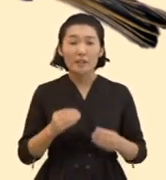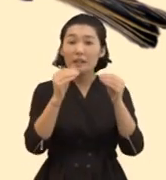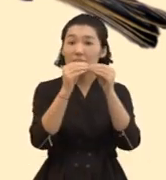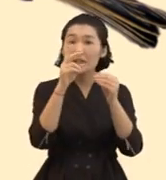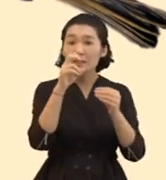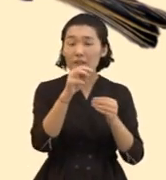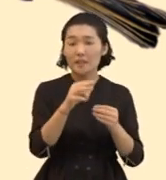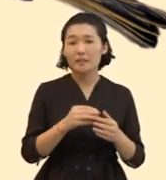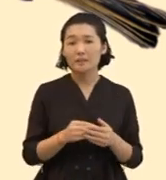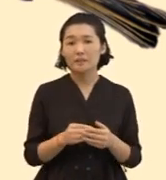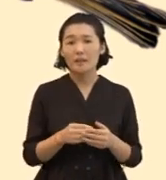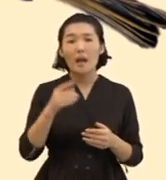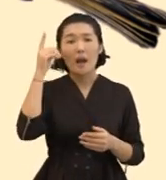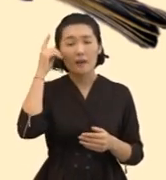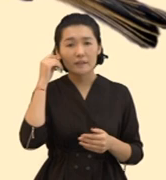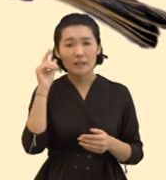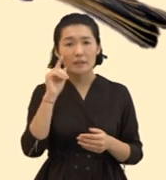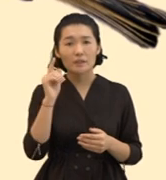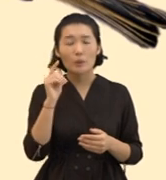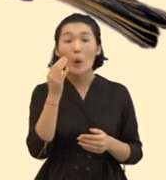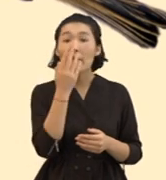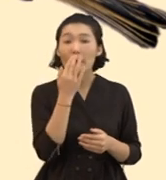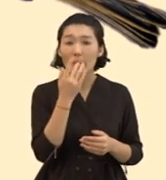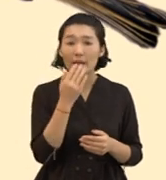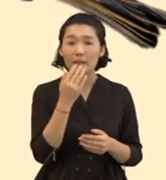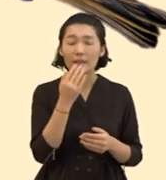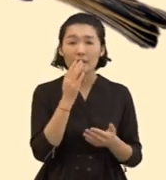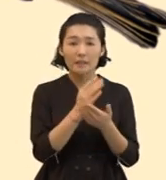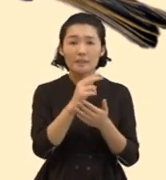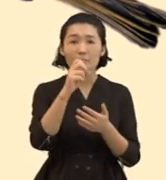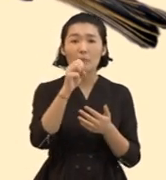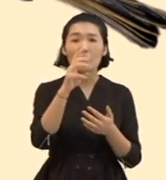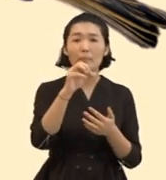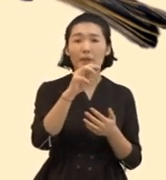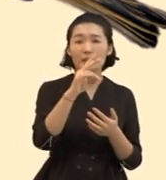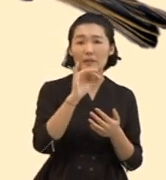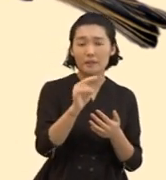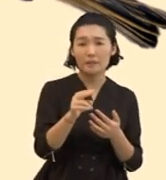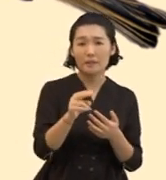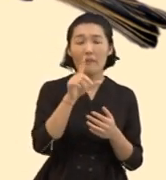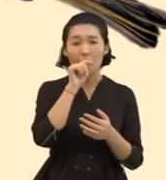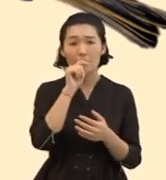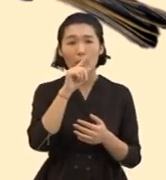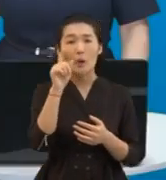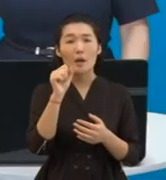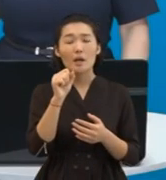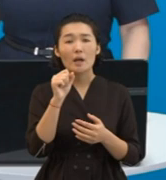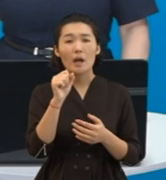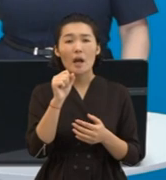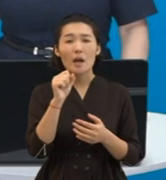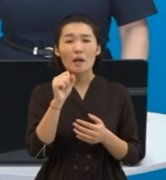что в америке в бостоне стоит памятник воробьем за борьбу с насекомыми вредителями а